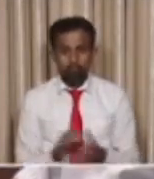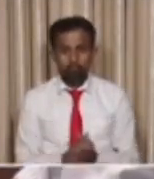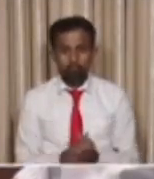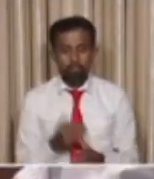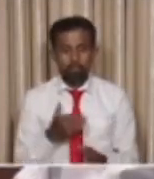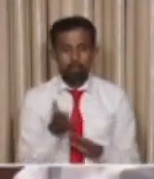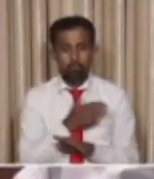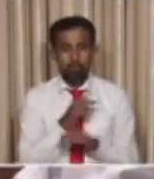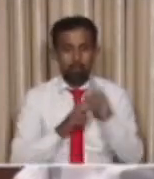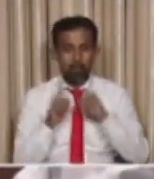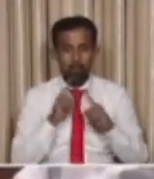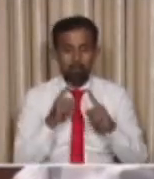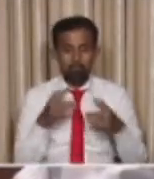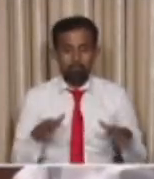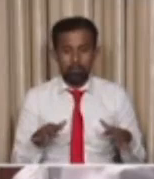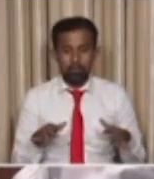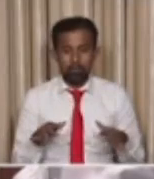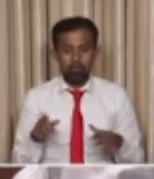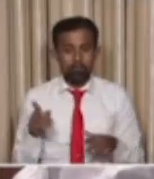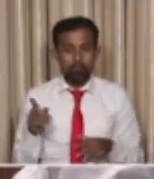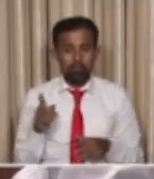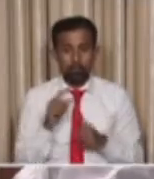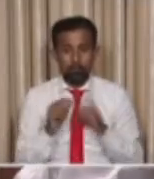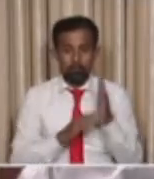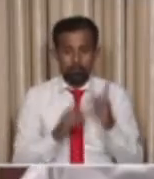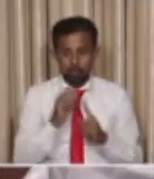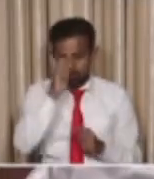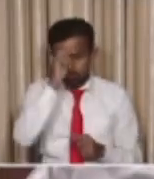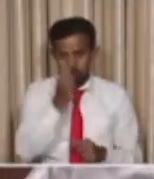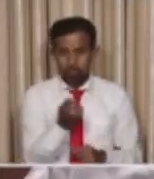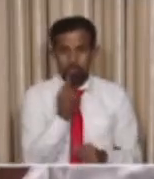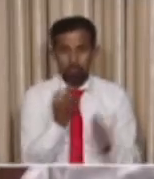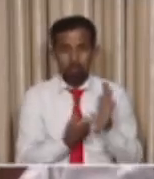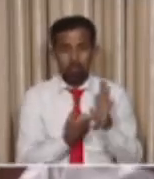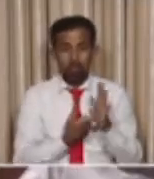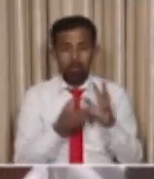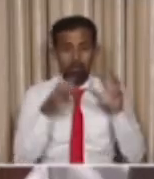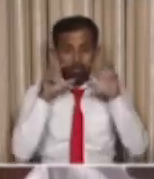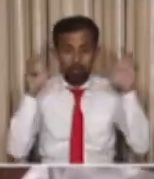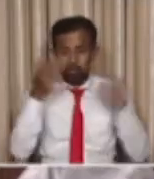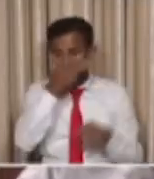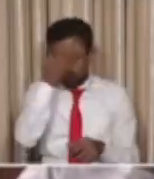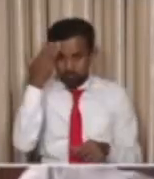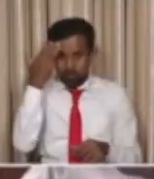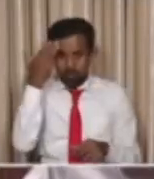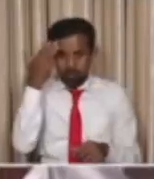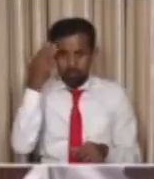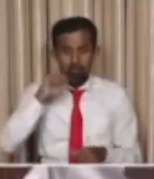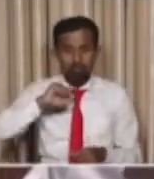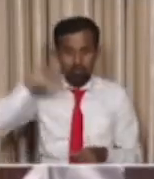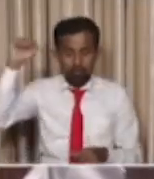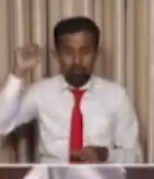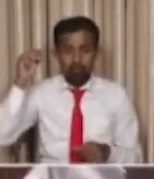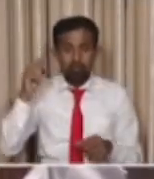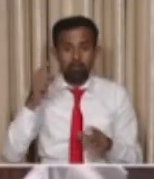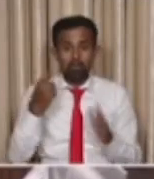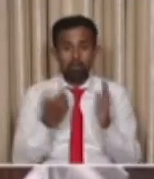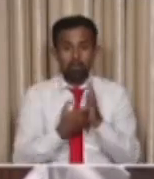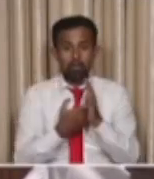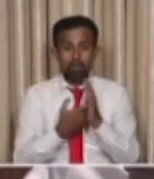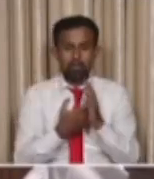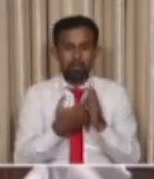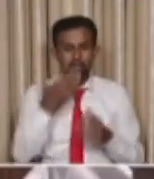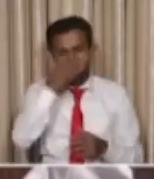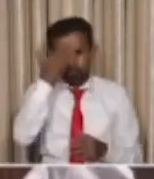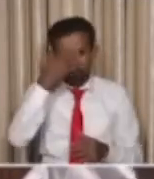මට පෙර කතා කරපු සීදරම් මන්තුමායි කතාවේදී ඔහු සඳහන් කරේ රාවණා රජ්ජුරුව දෙමළ රජ්ජුරුව කෙනෙක් කියලා රාවණා රජ්ජුරුව දෙමළද